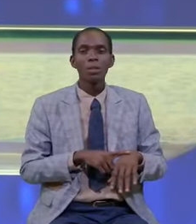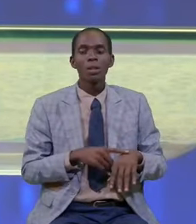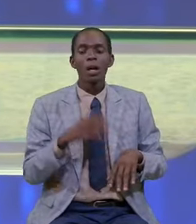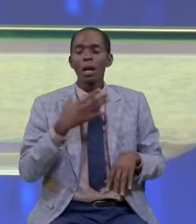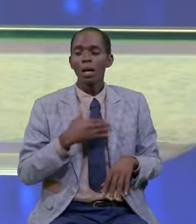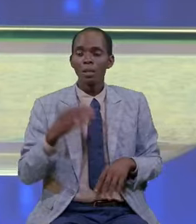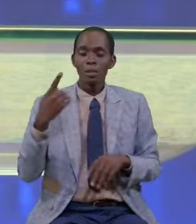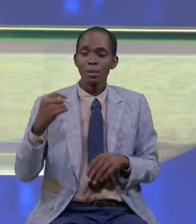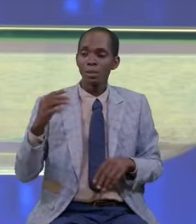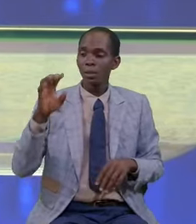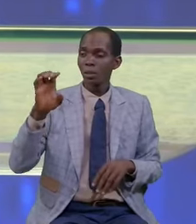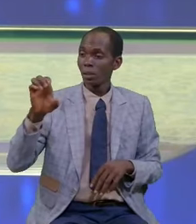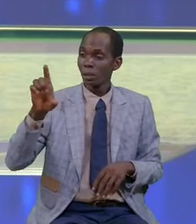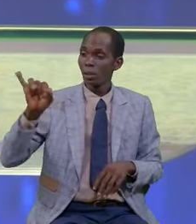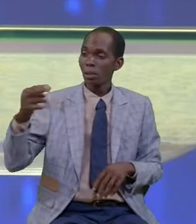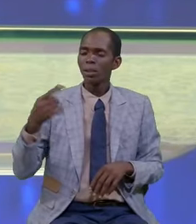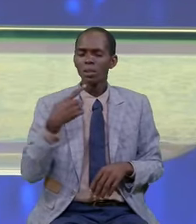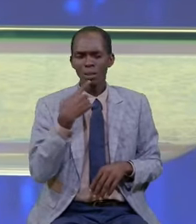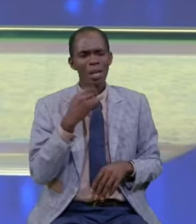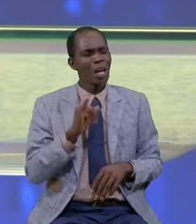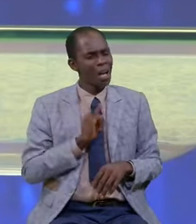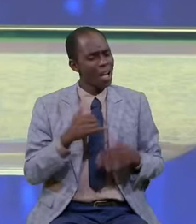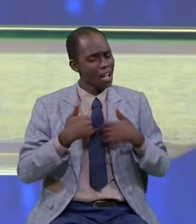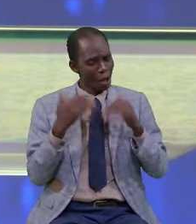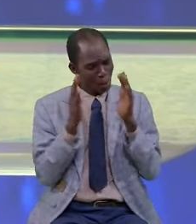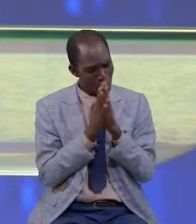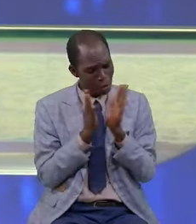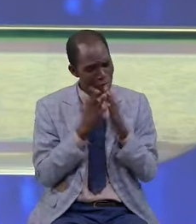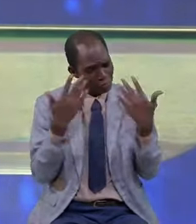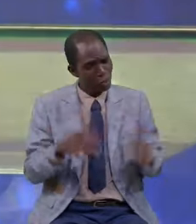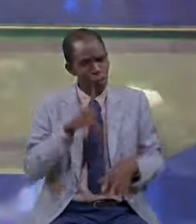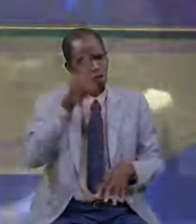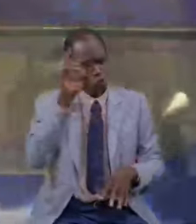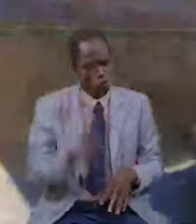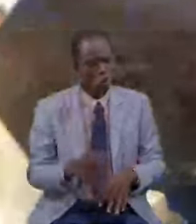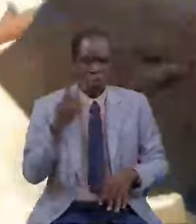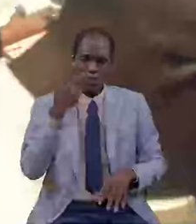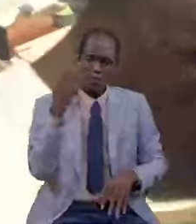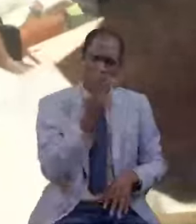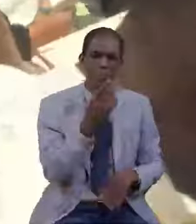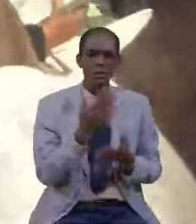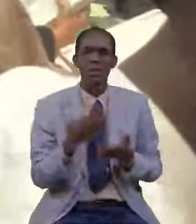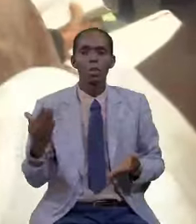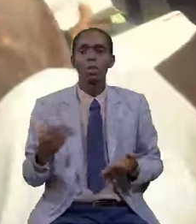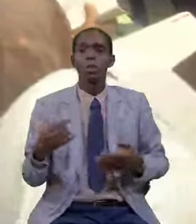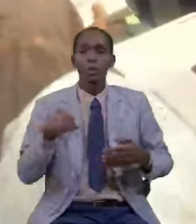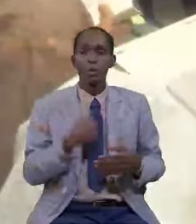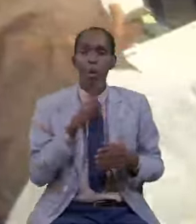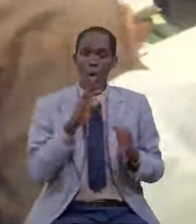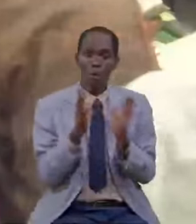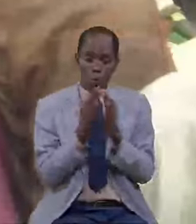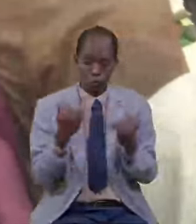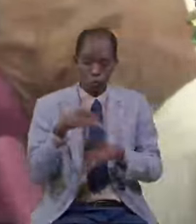dire que j'ai prié, tu dois voir quelque chose. Nous allons prier ce soir et vous devez voir quelque